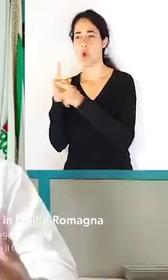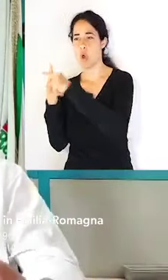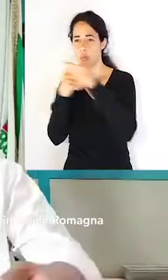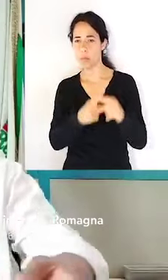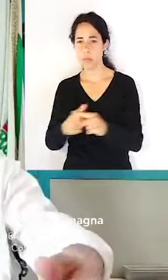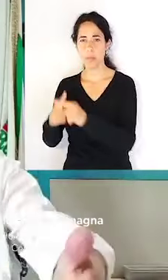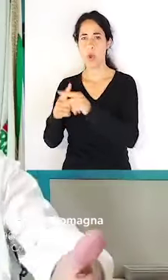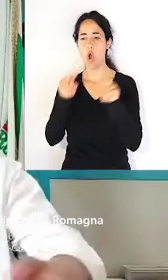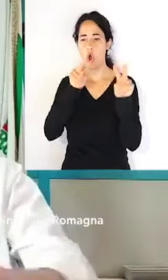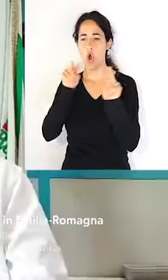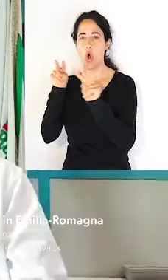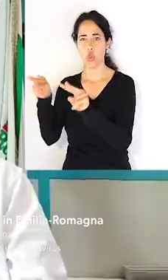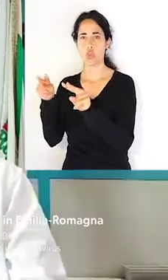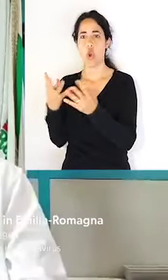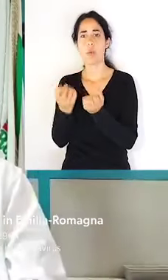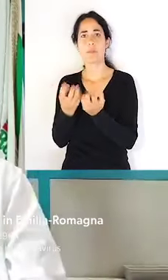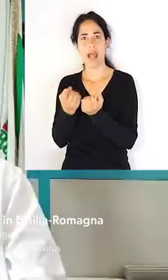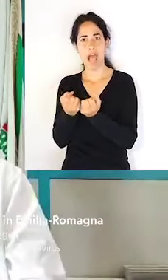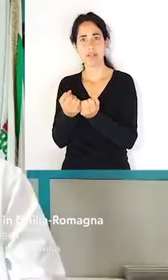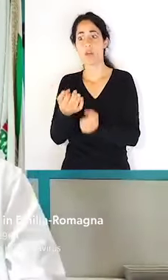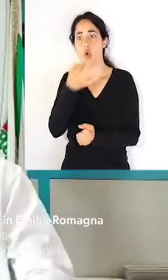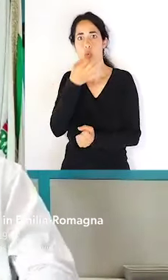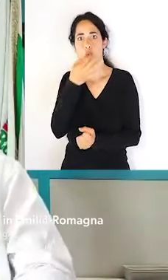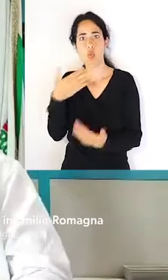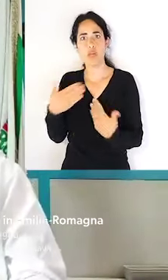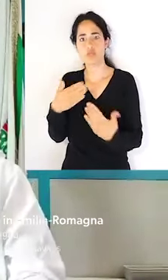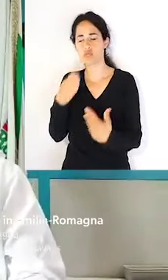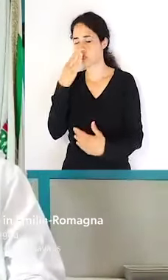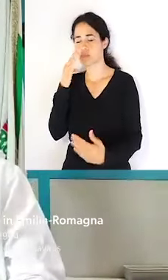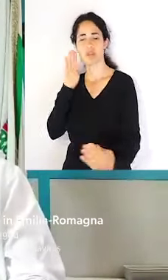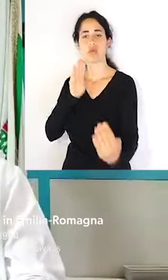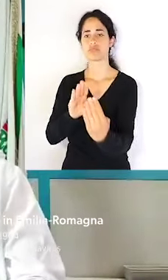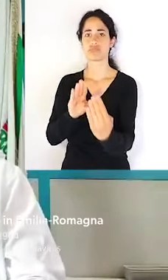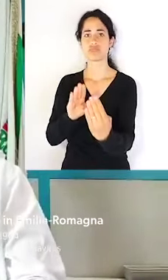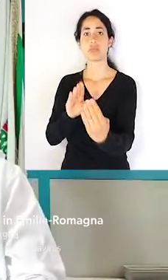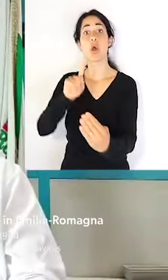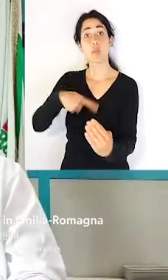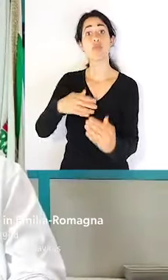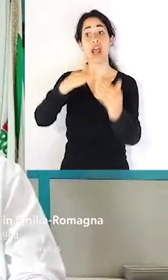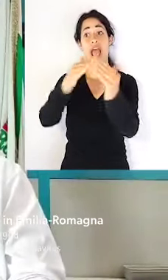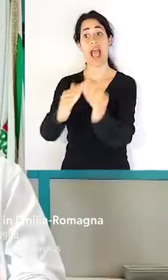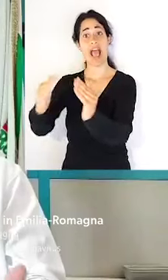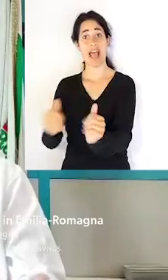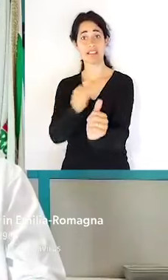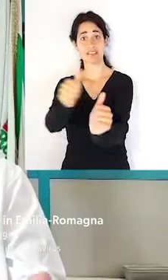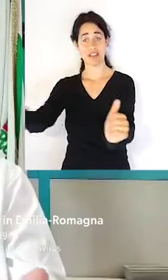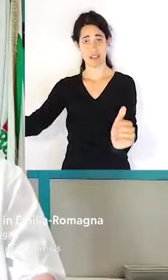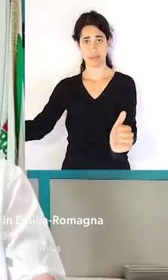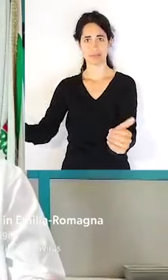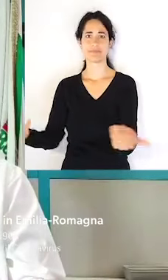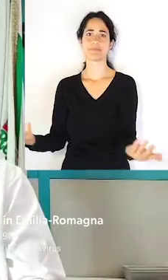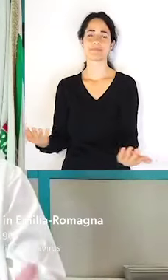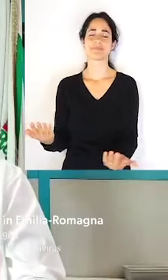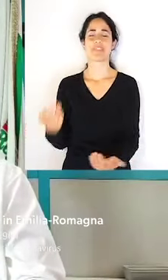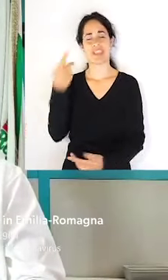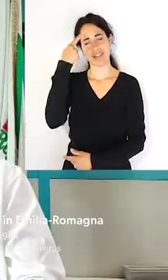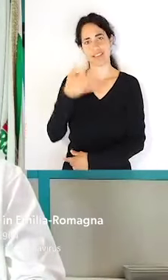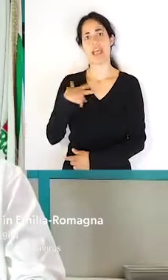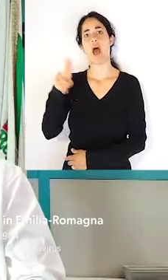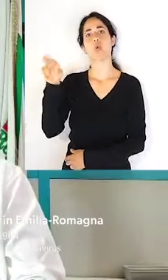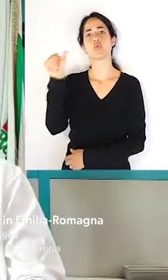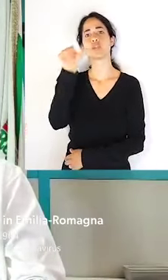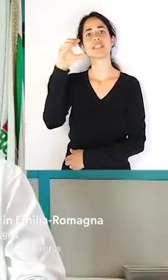monitoraggio e di azione proprio pratica di somministrazione anche di cure al domicilio del paziente, attraverso le cosiddette